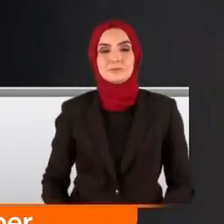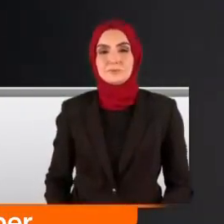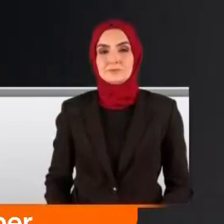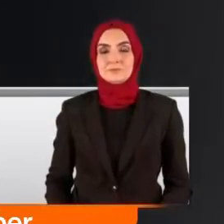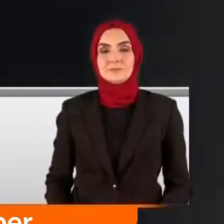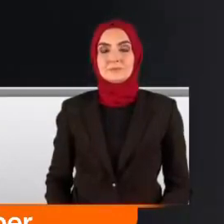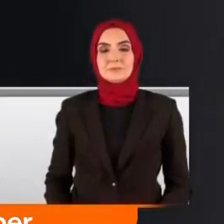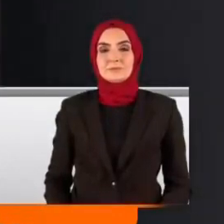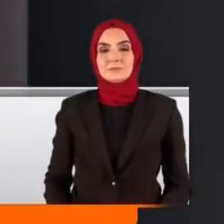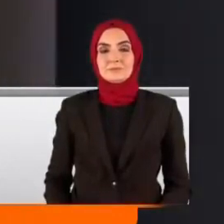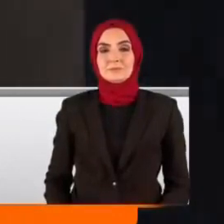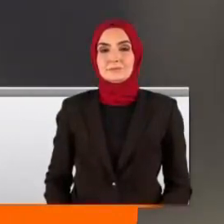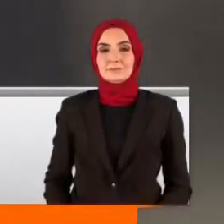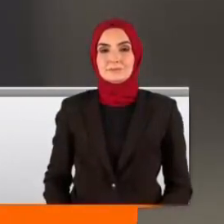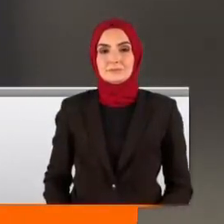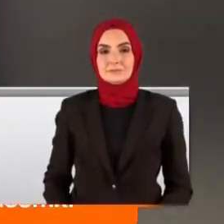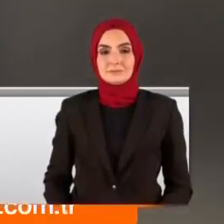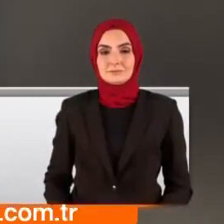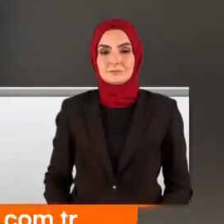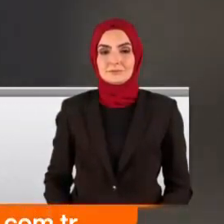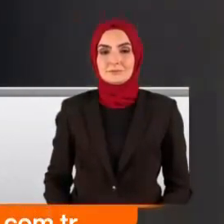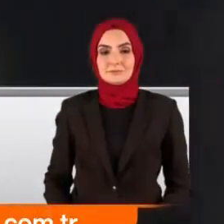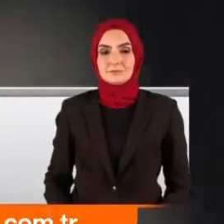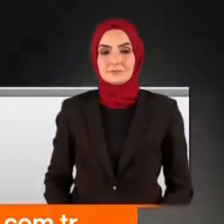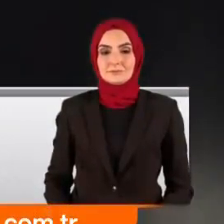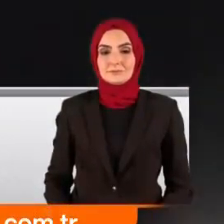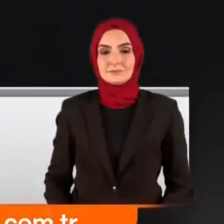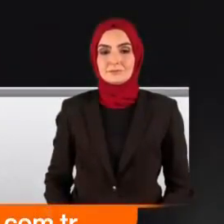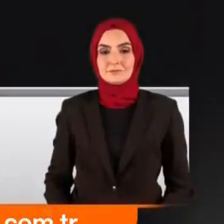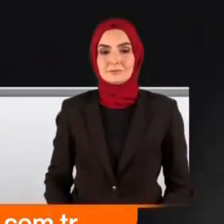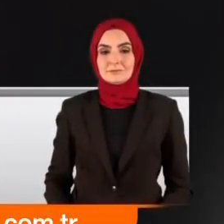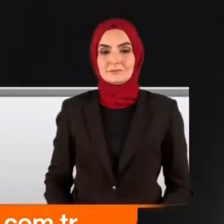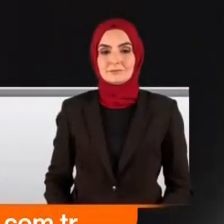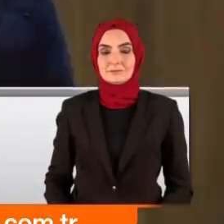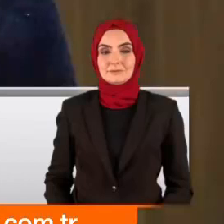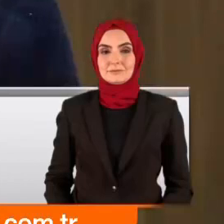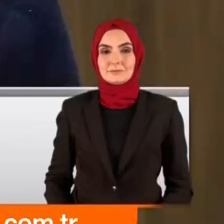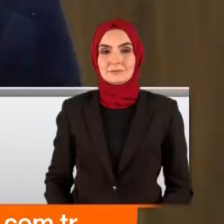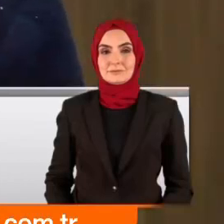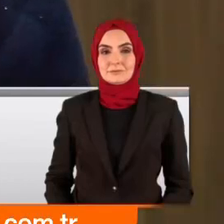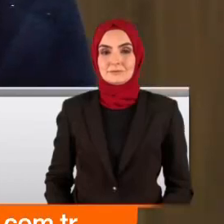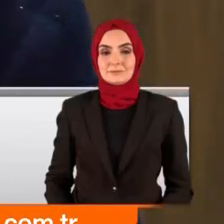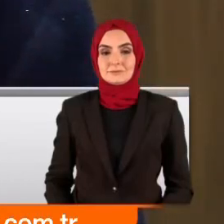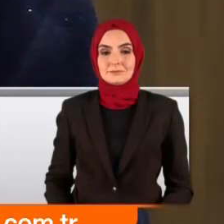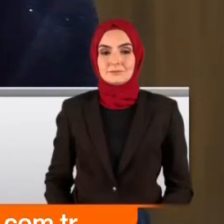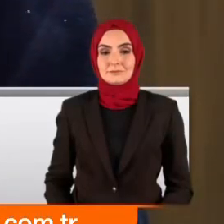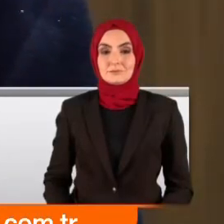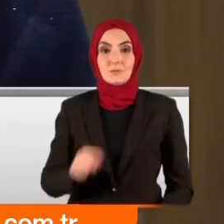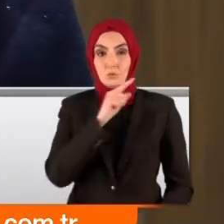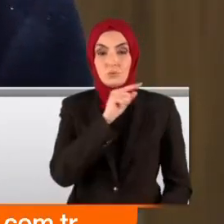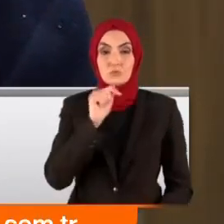yoktur. Tamam. Abi teşekkür ederiz. Buyur abi. Sağ ol abi, teşekkürler. Sağ ol abi. Onun ödemesi varmış